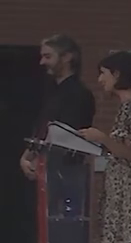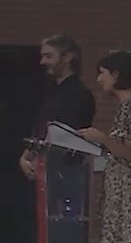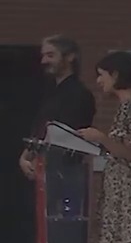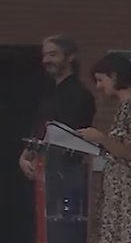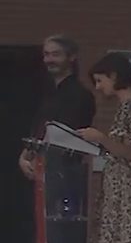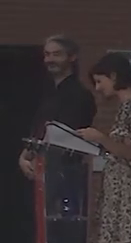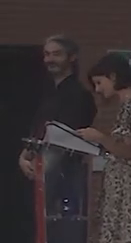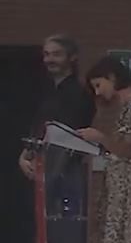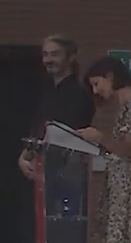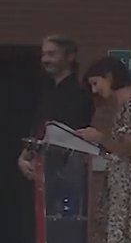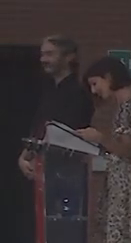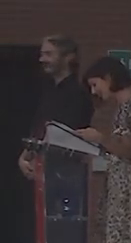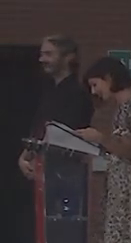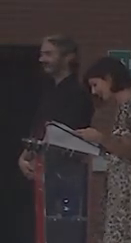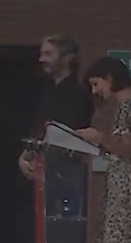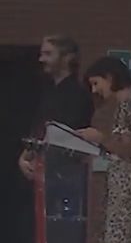Molt bé, molt bé.